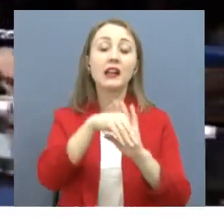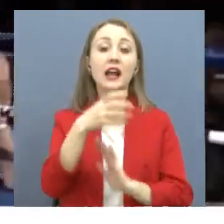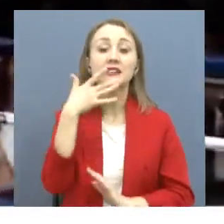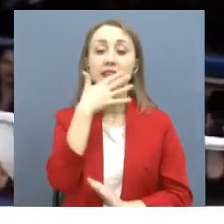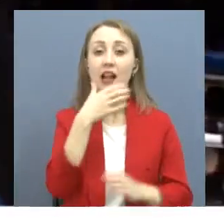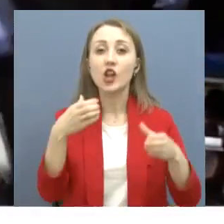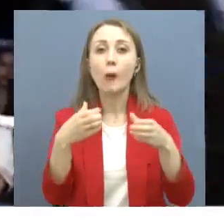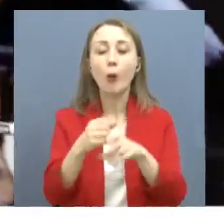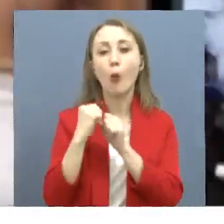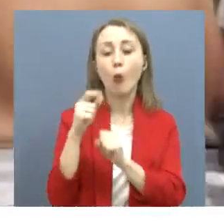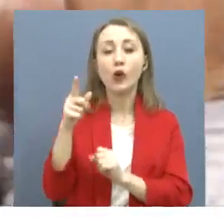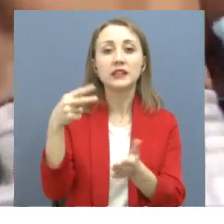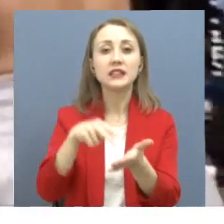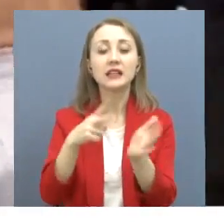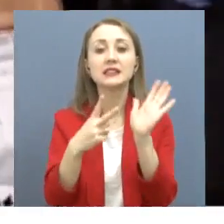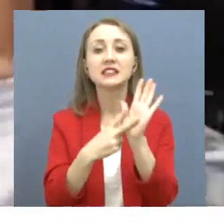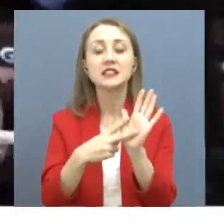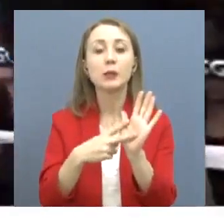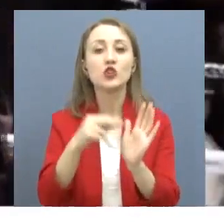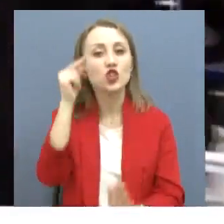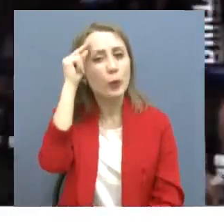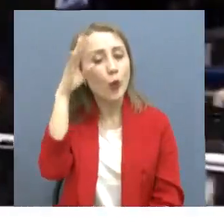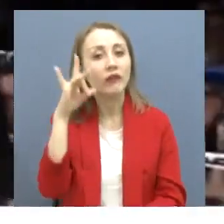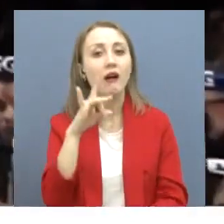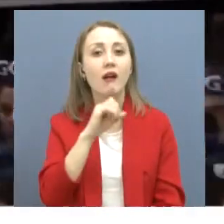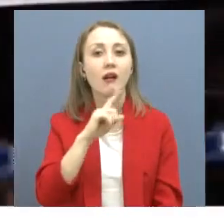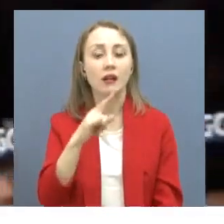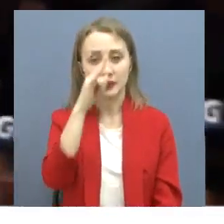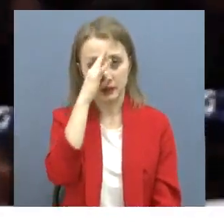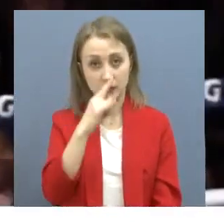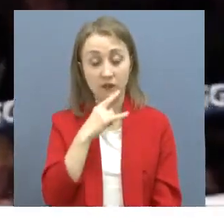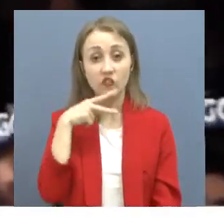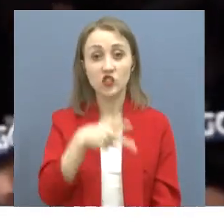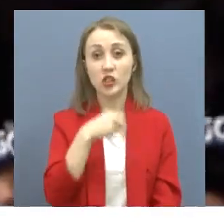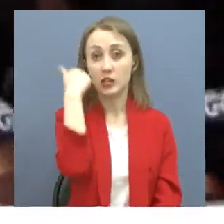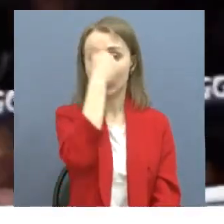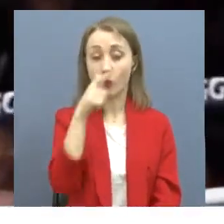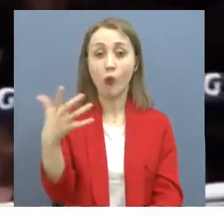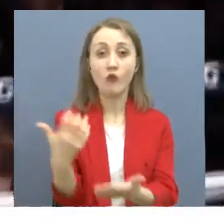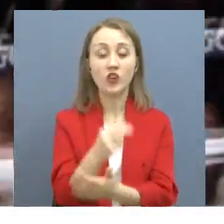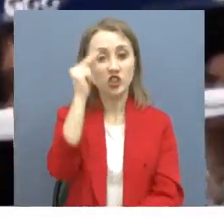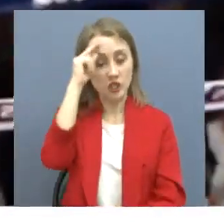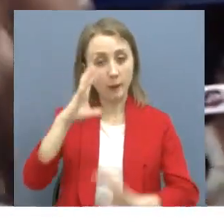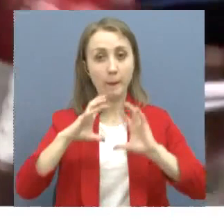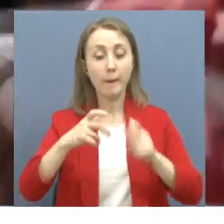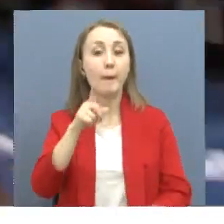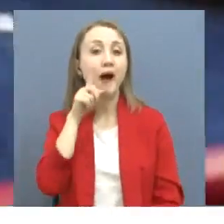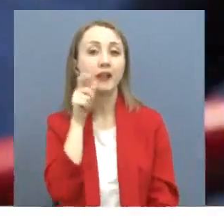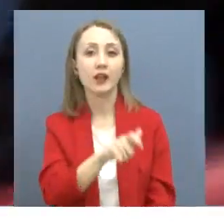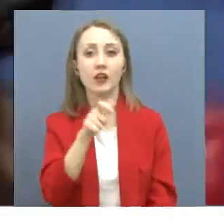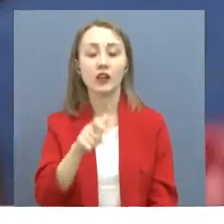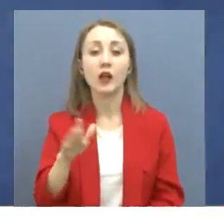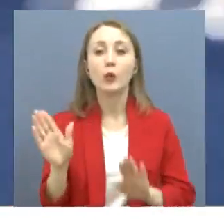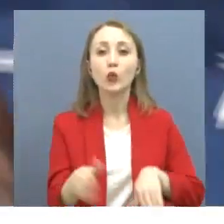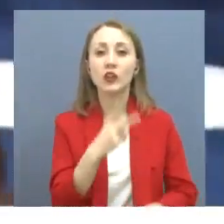по боксу он стал семикратным чемпионом Казахстана. В 2000 году Геннадий Головкин выиграл чемпионат мира среди юниоров. Спустя